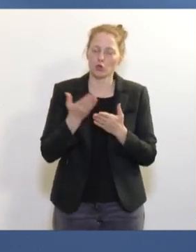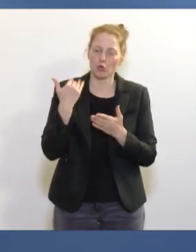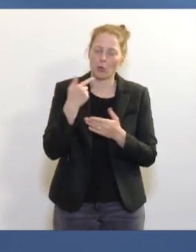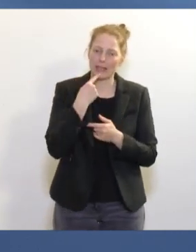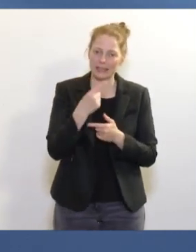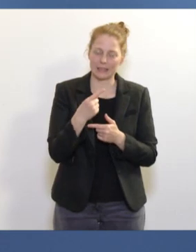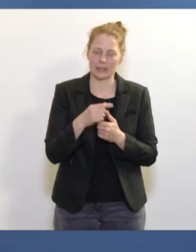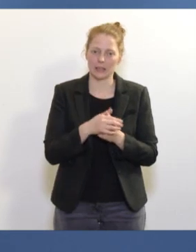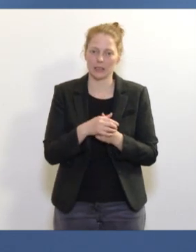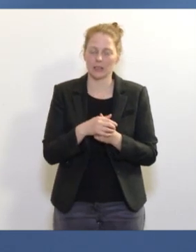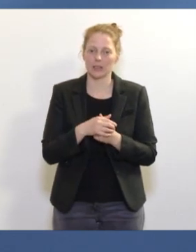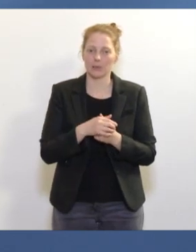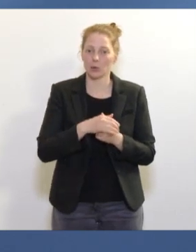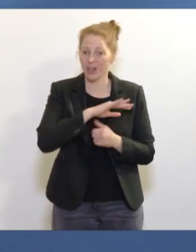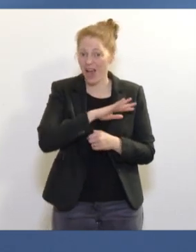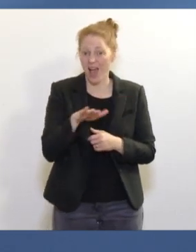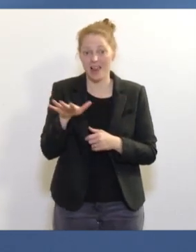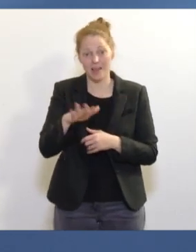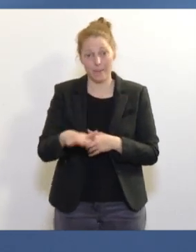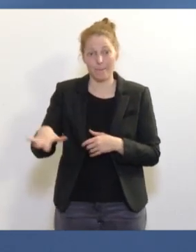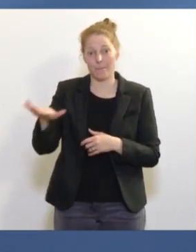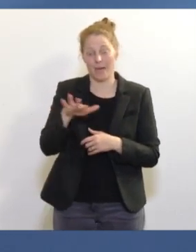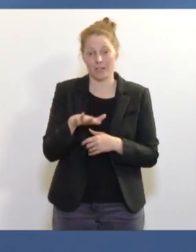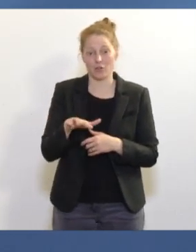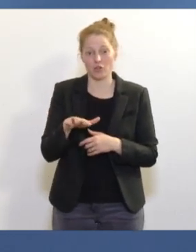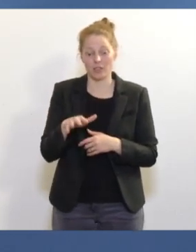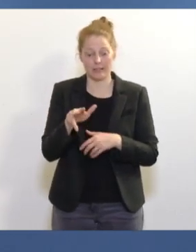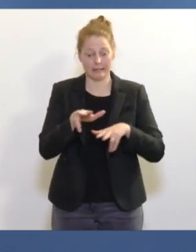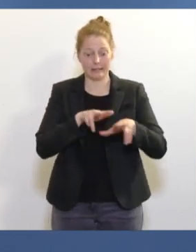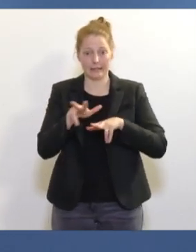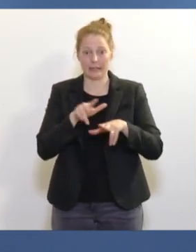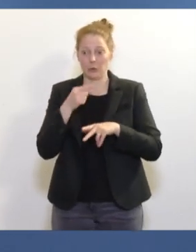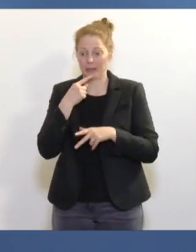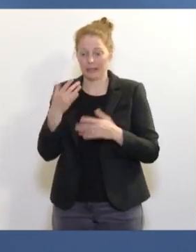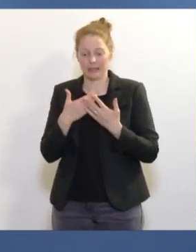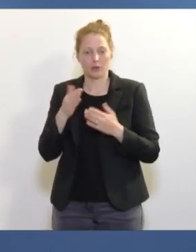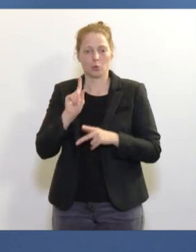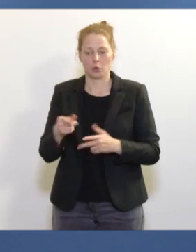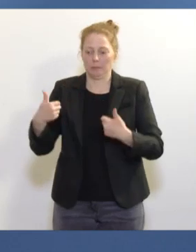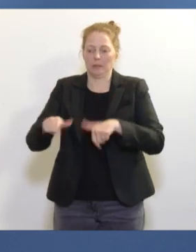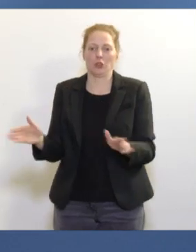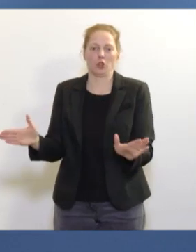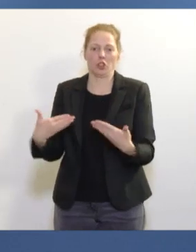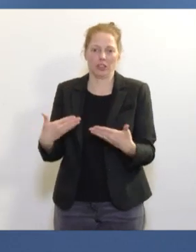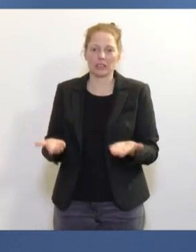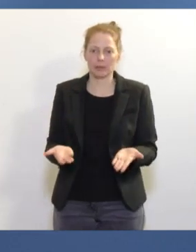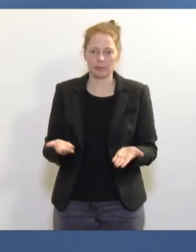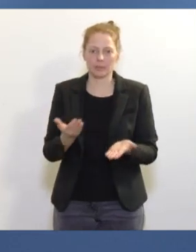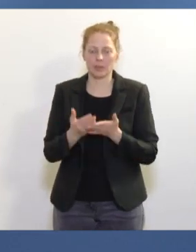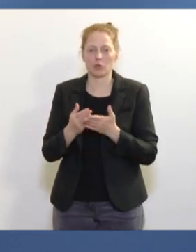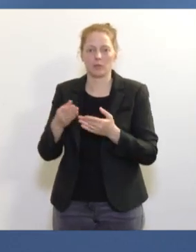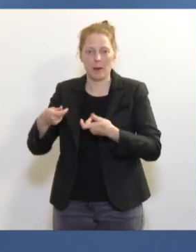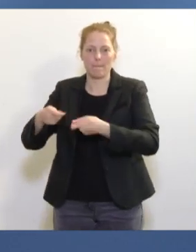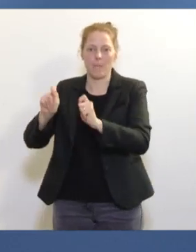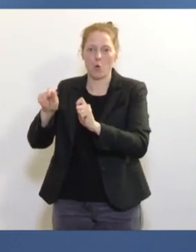drin gesperrt hat, natürlich alle gut in diesen Sektoren, die von der Regierung obligatorisch müssen zumachen. Natürlich also die Konstruktion,